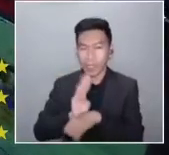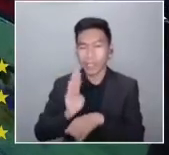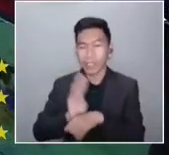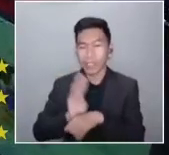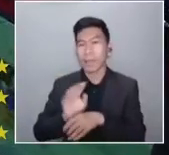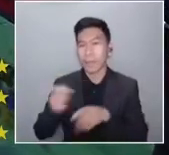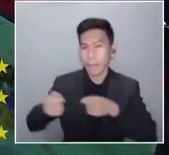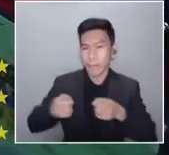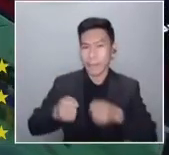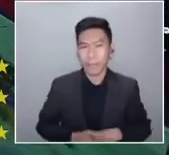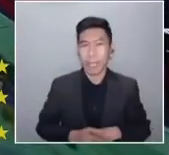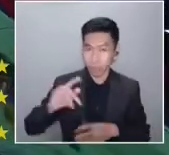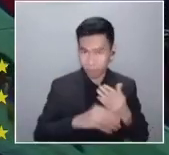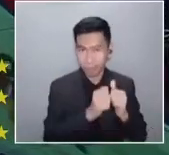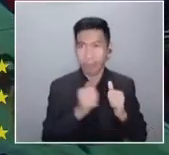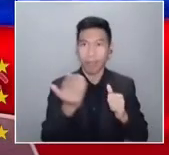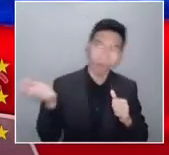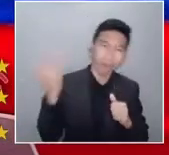sa abroad. Opo.